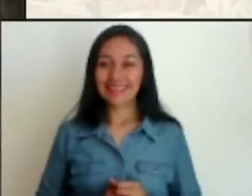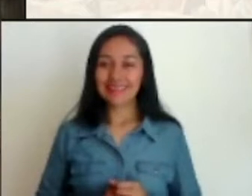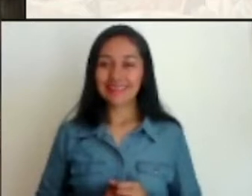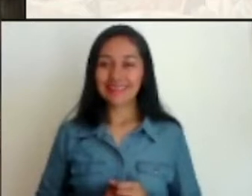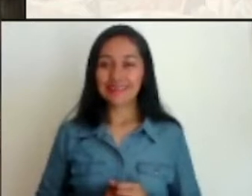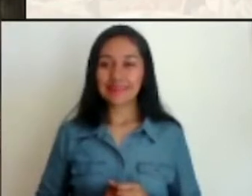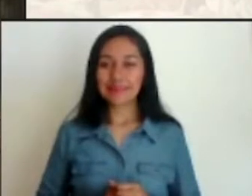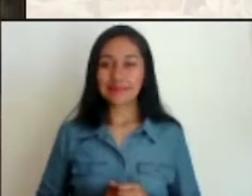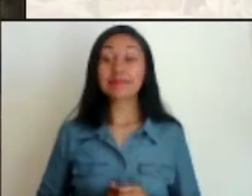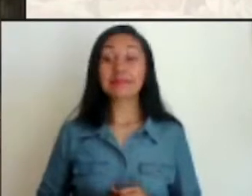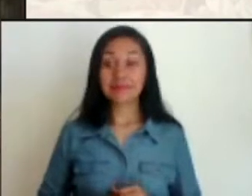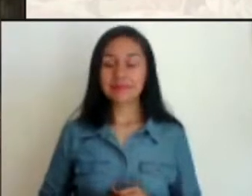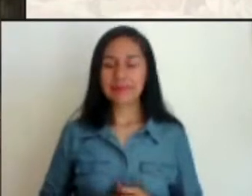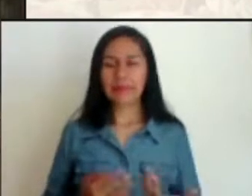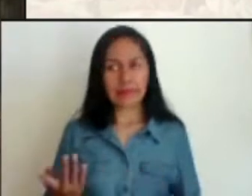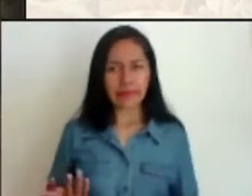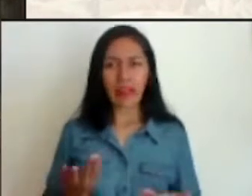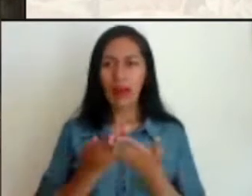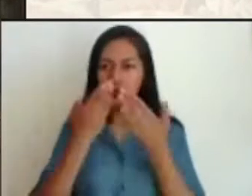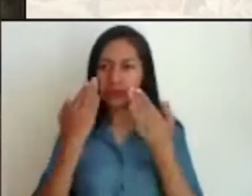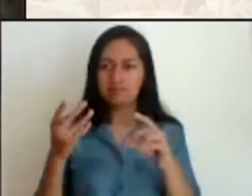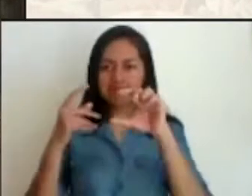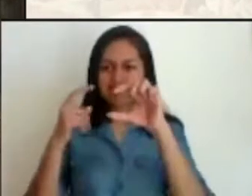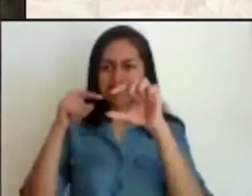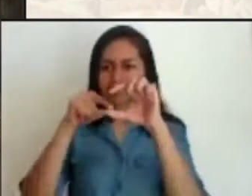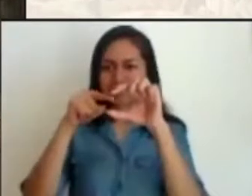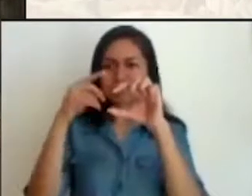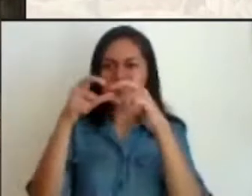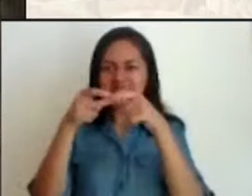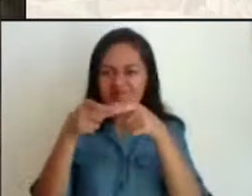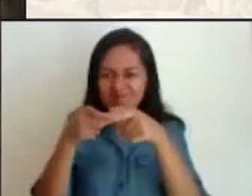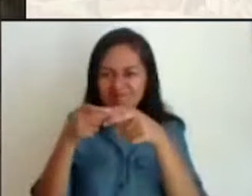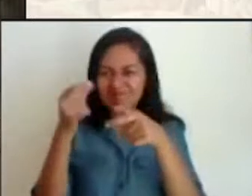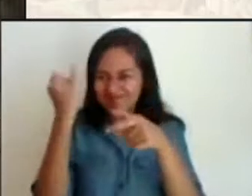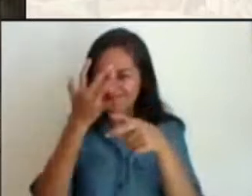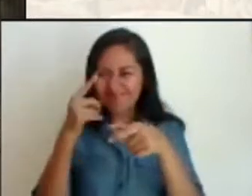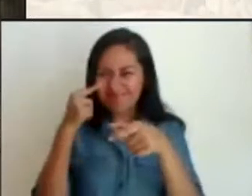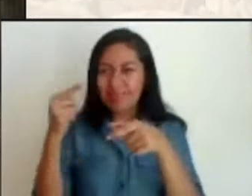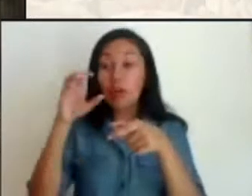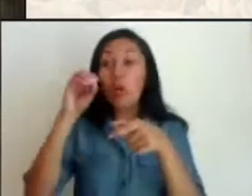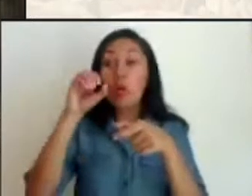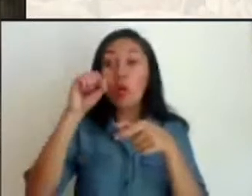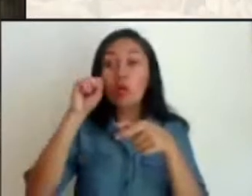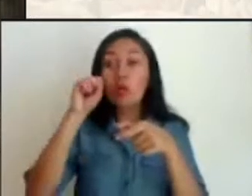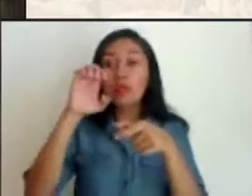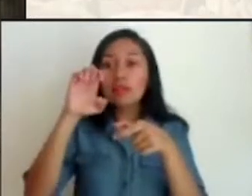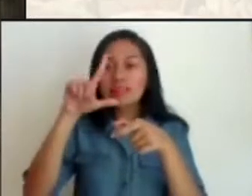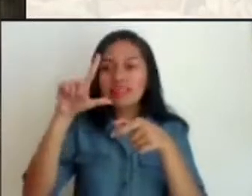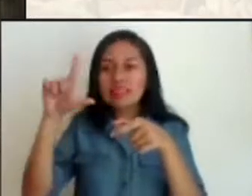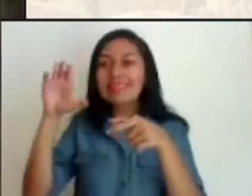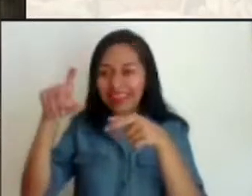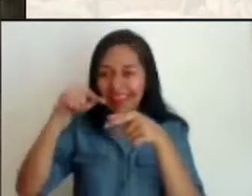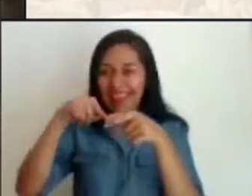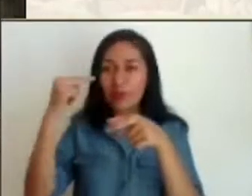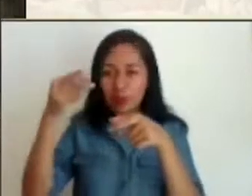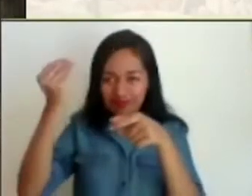Passando alla oselle. De las 275 que se acuñaron entre 1521 y 1796,